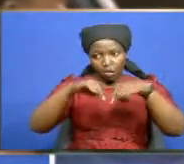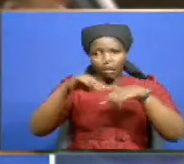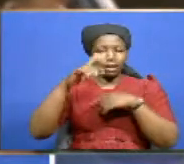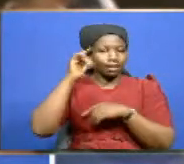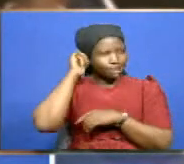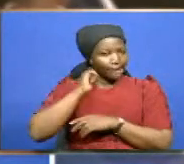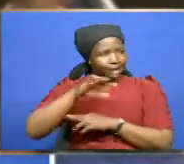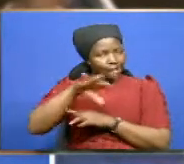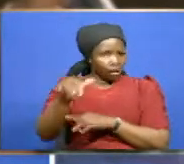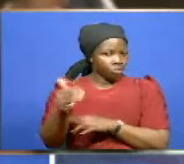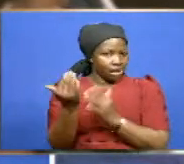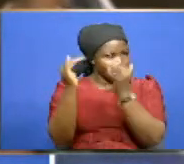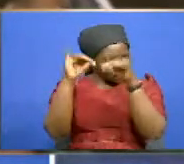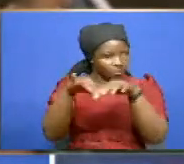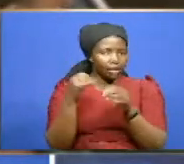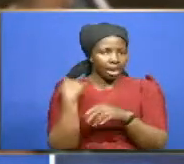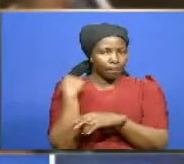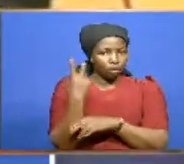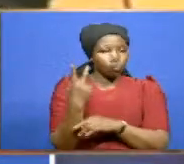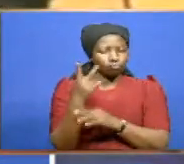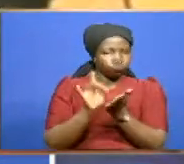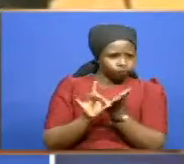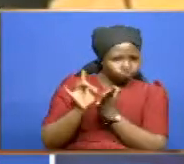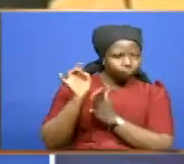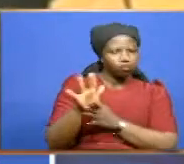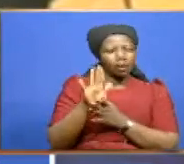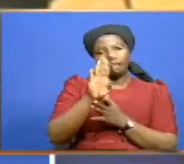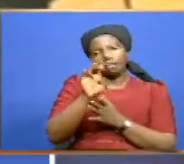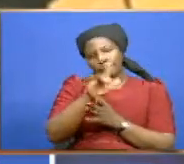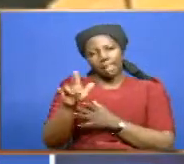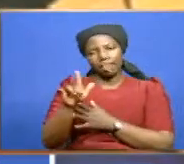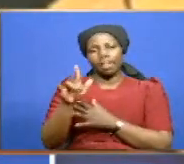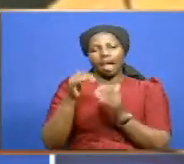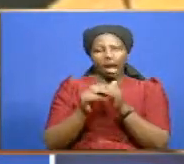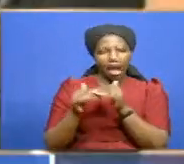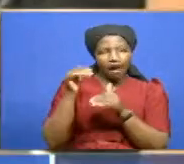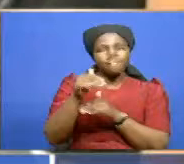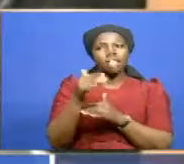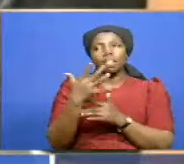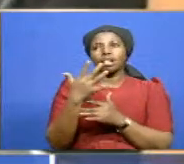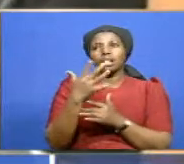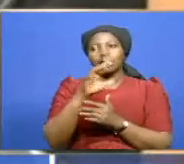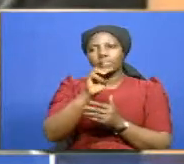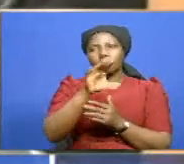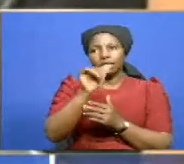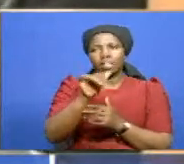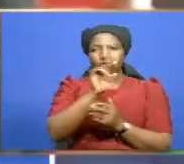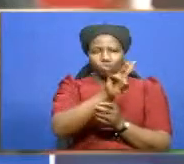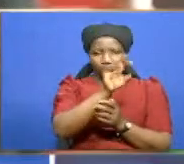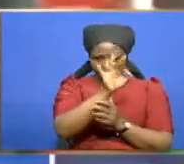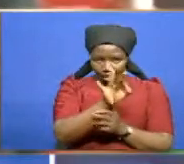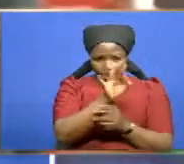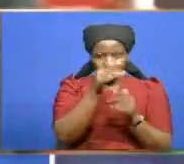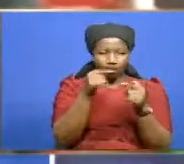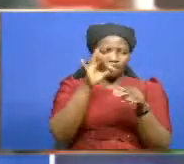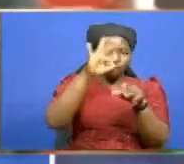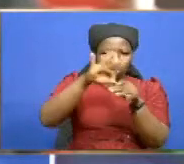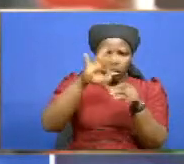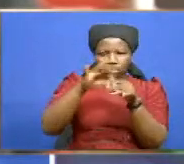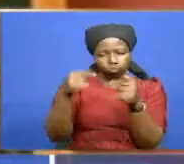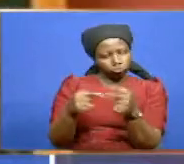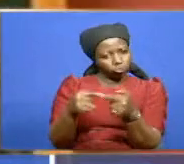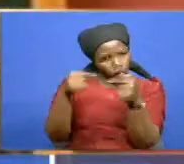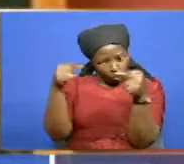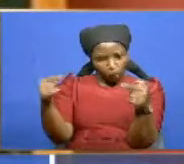Nandi lilikuwa la pili kukatalia mbali mswada huo baada ya wakilishi wadi 23 kupiga kura ya